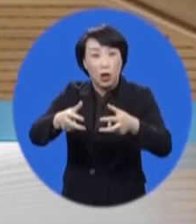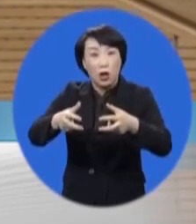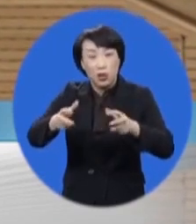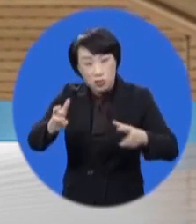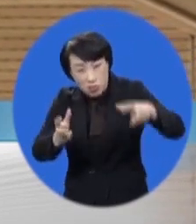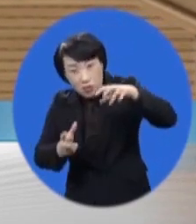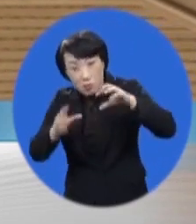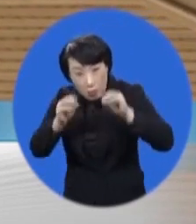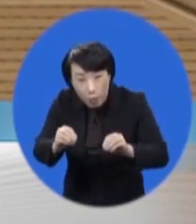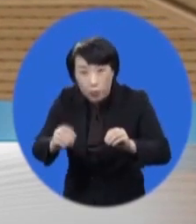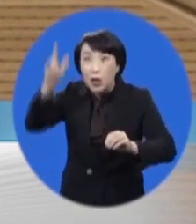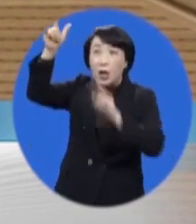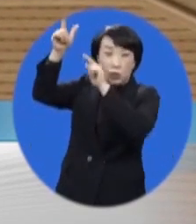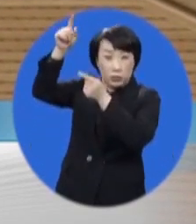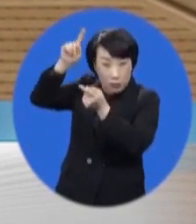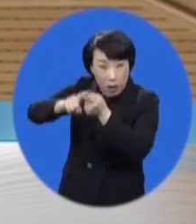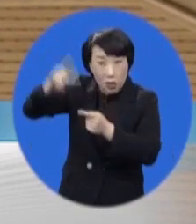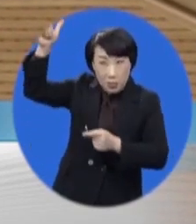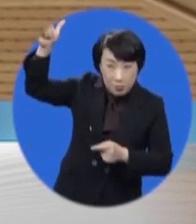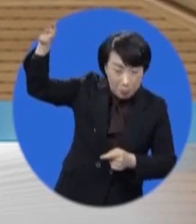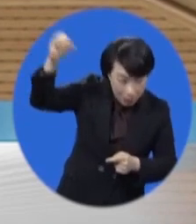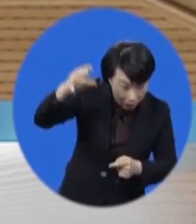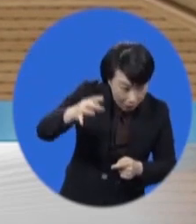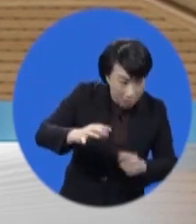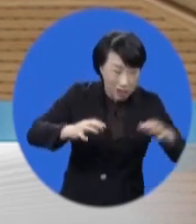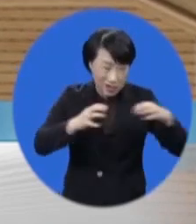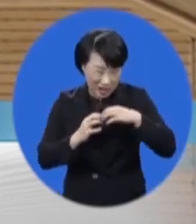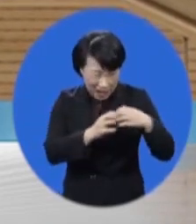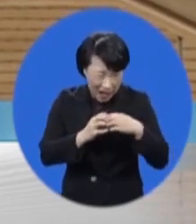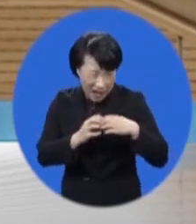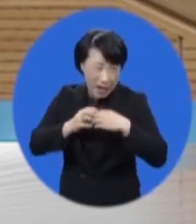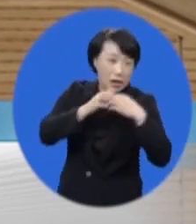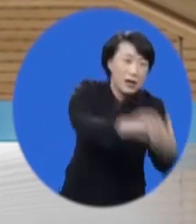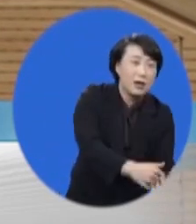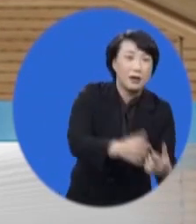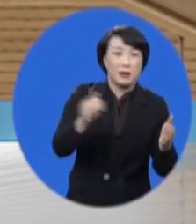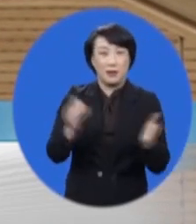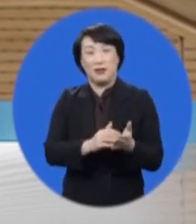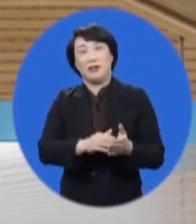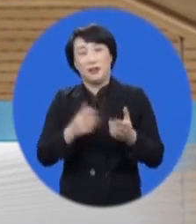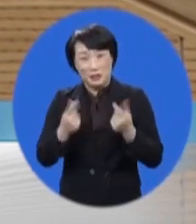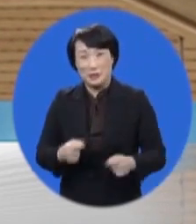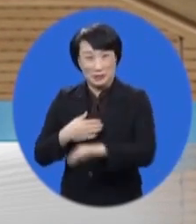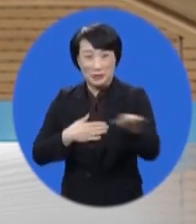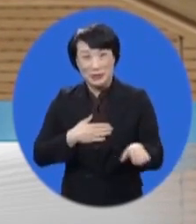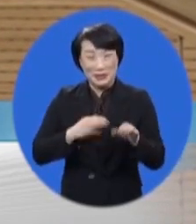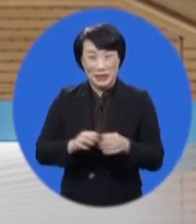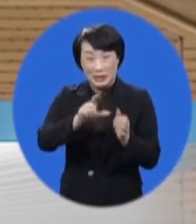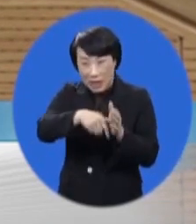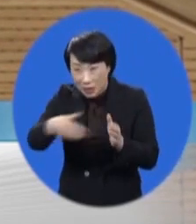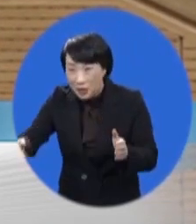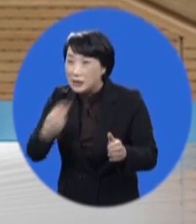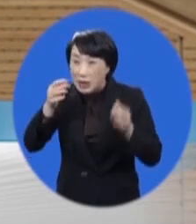정지되고 태양이 그대로 떠서 빛을 비춰줄 때 전쟁을 마지막 종결한 것처럼 우리는 세월이 있을